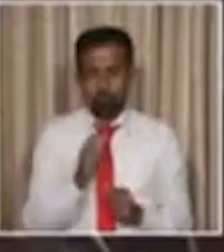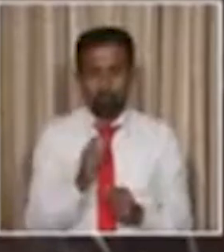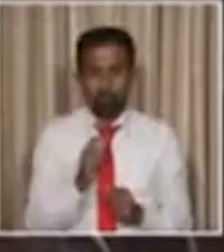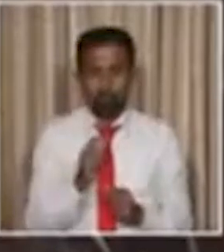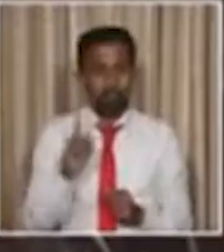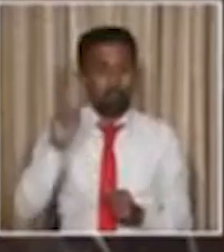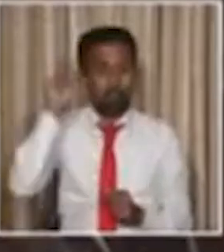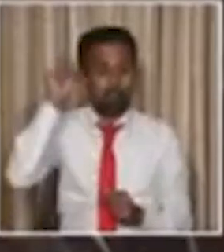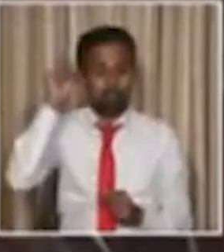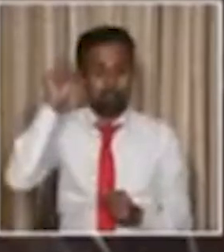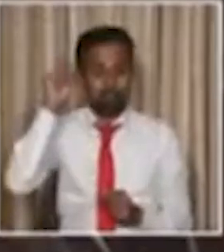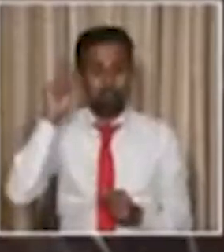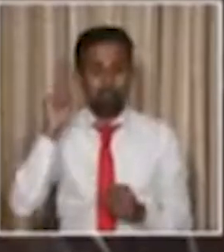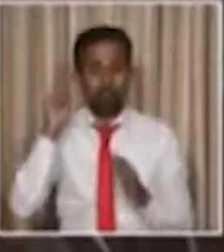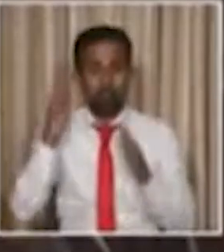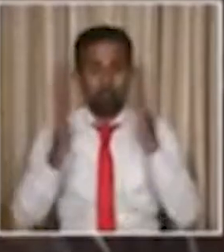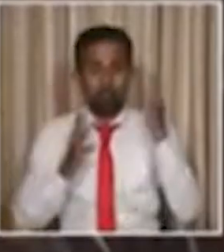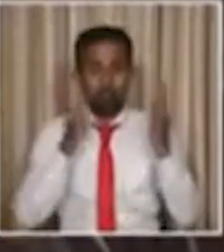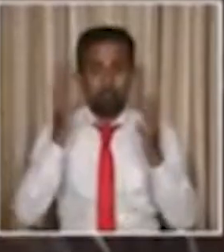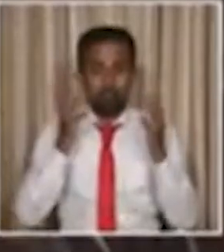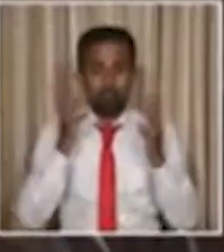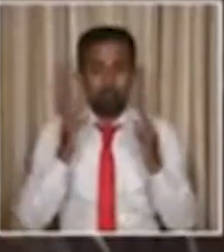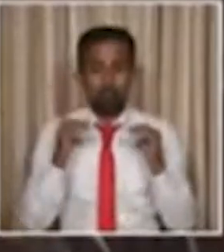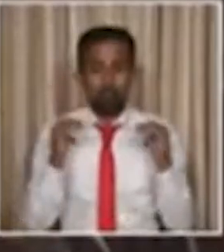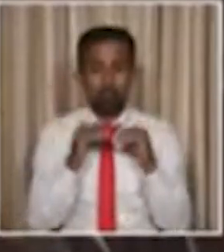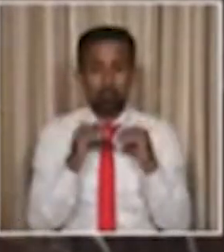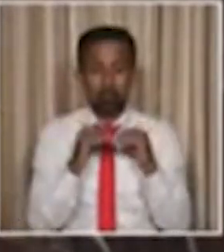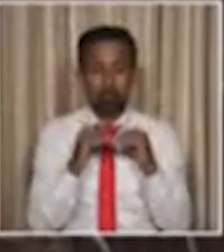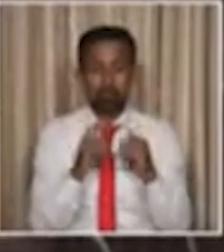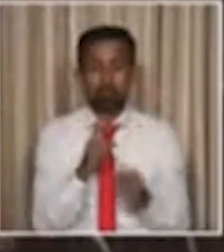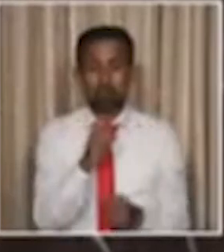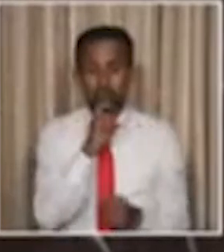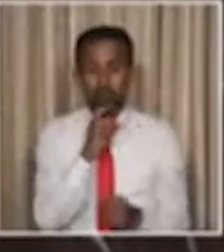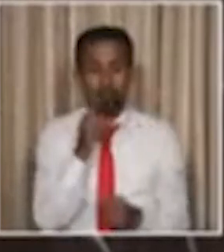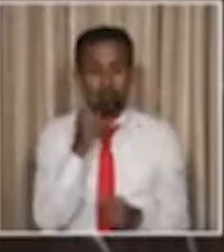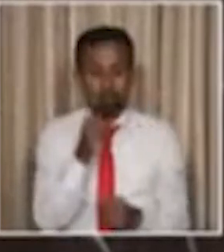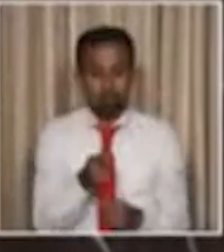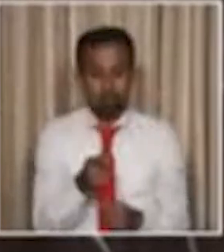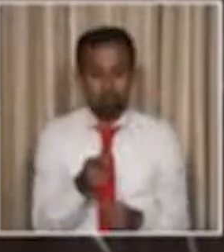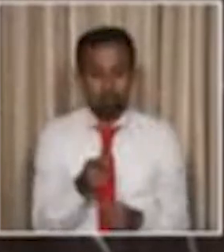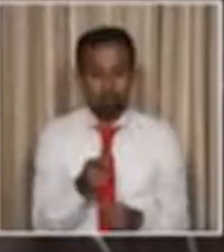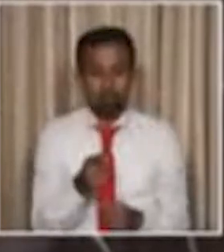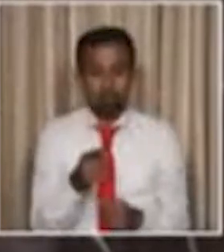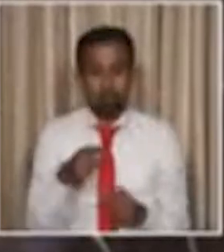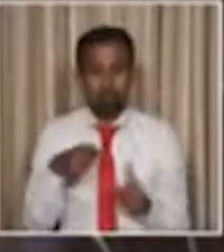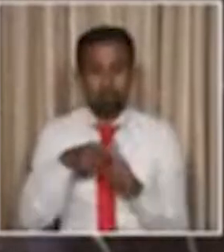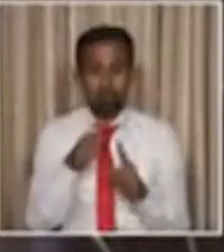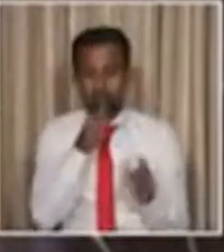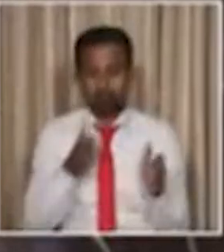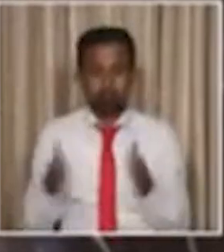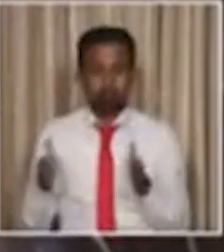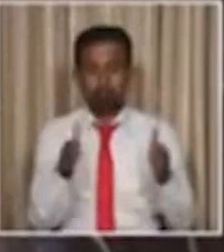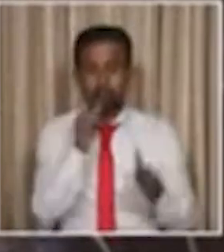වීර මන්ත්‍රී මන්ත්‍රීතුමා එදා ජාත්‍යන්තර යුක්තිය සඳහා වන ජාත්‍යන්තර අධිකරණය වෙනුවෙන් ටියුනික් ගඟේ ජලය බෙදා